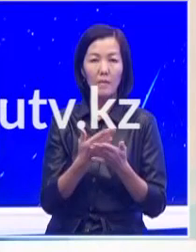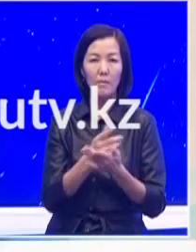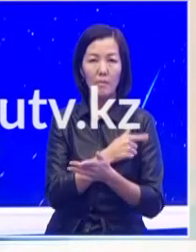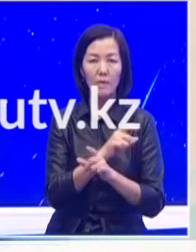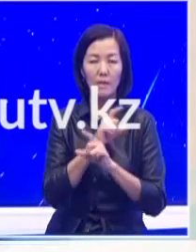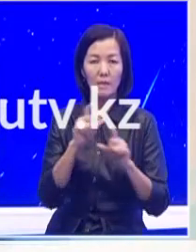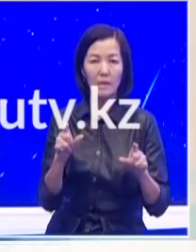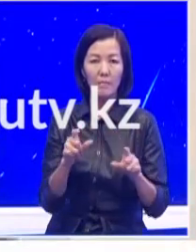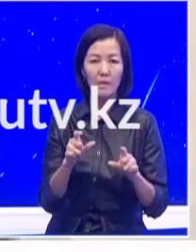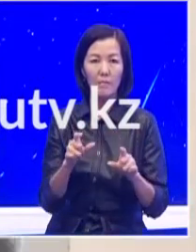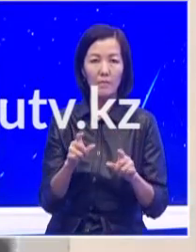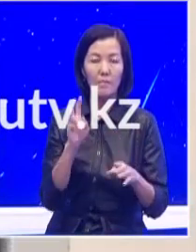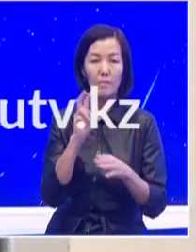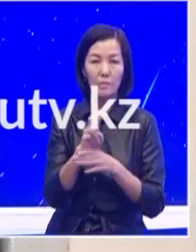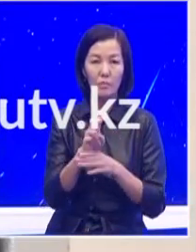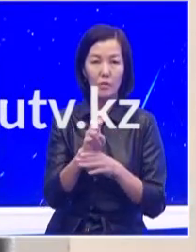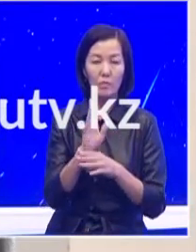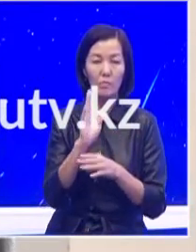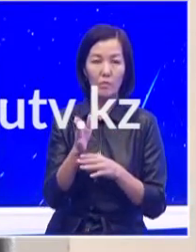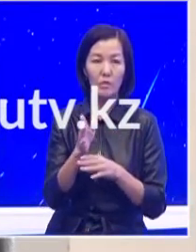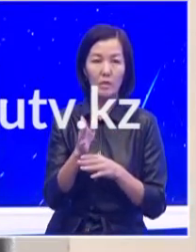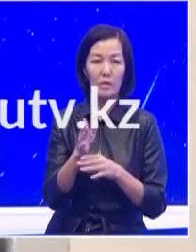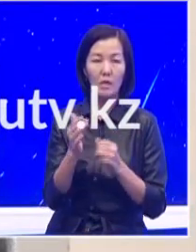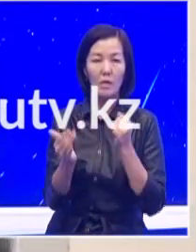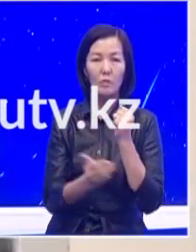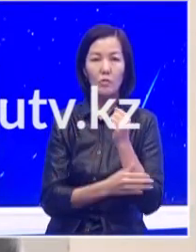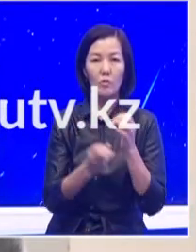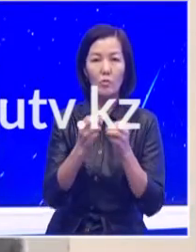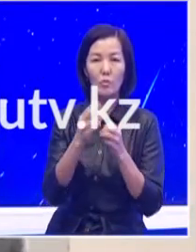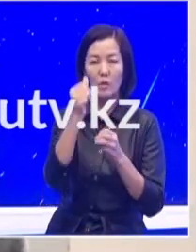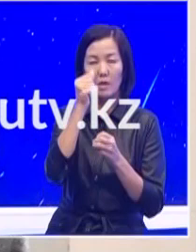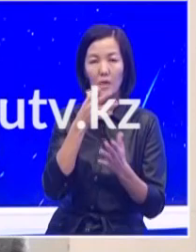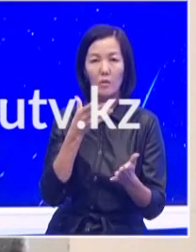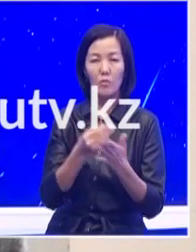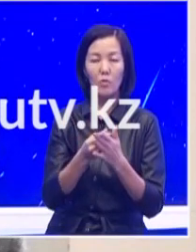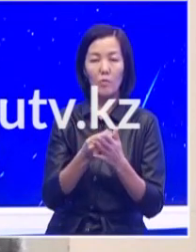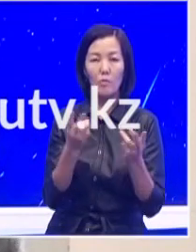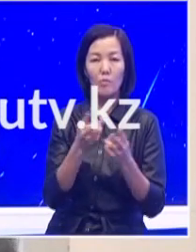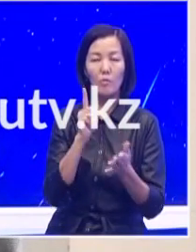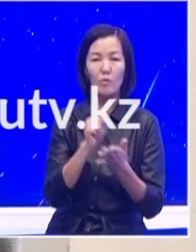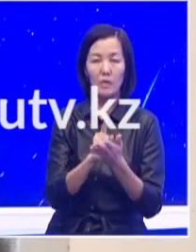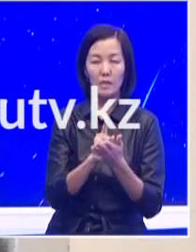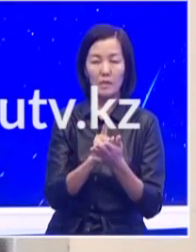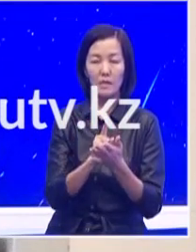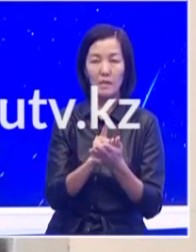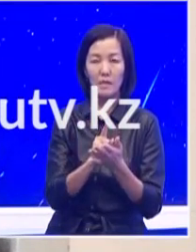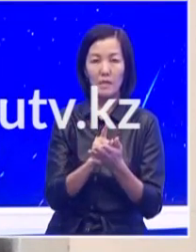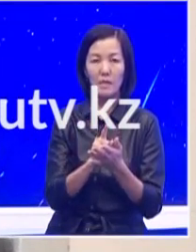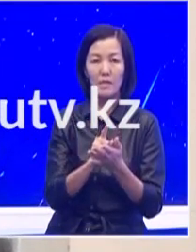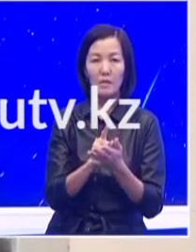мекемеге жүгінетін болса, соңғы 12 айдың төлемдері болуы тиіс. Бұл міндетті әлеуметтік сақтандыру